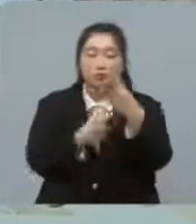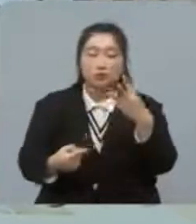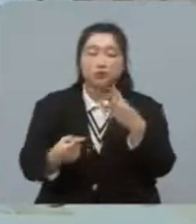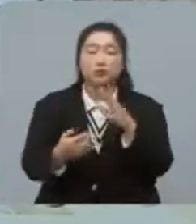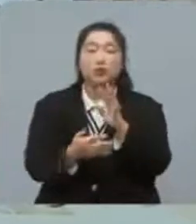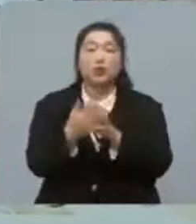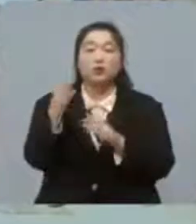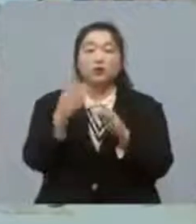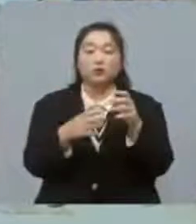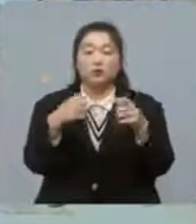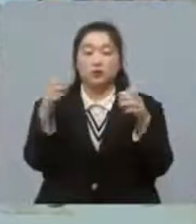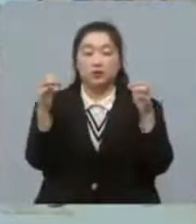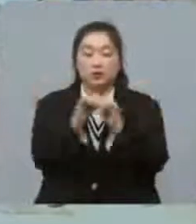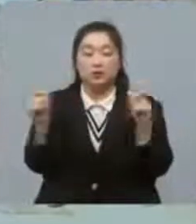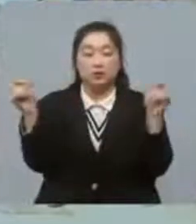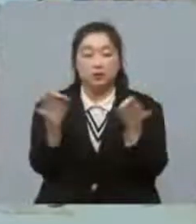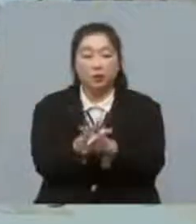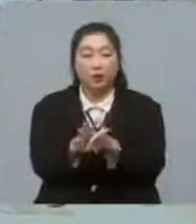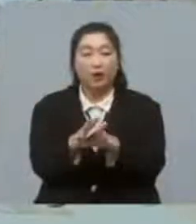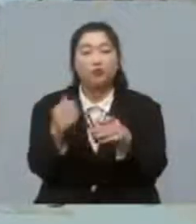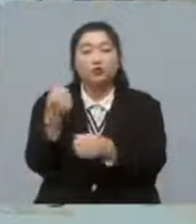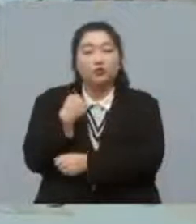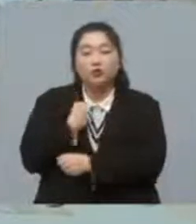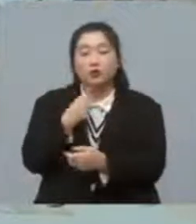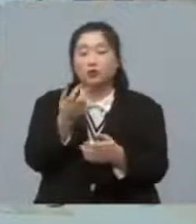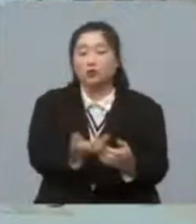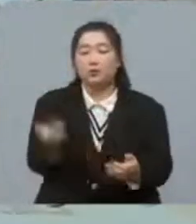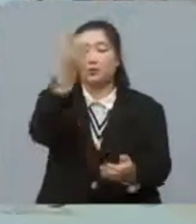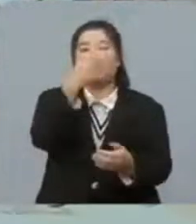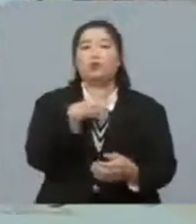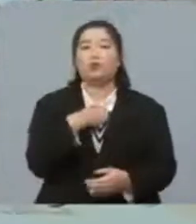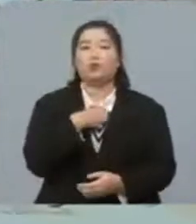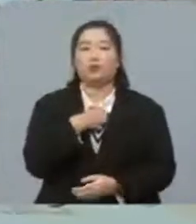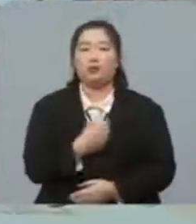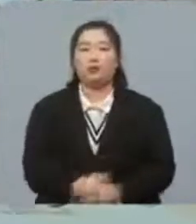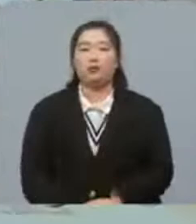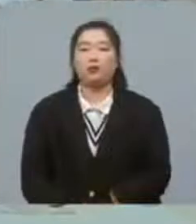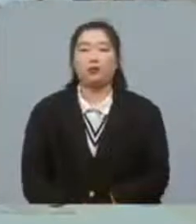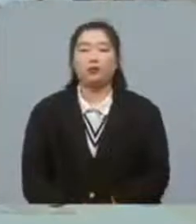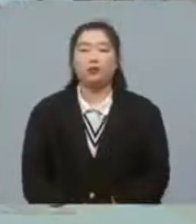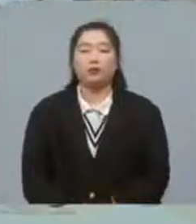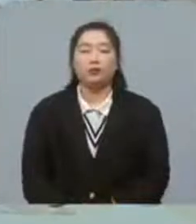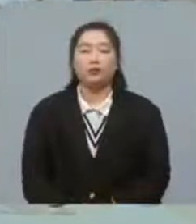소멸 주의를 넘어서 위험 구간에 진입할 것으로 보입니다 구병회